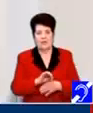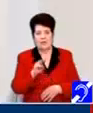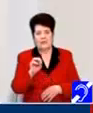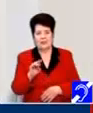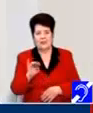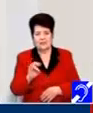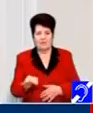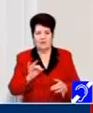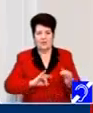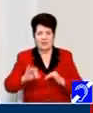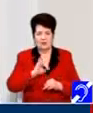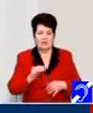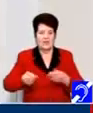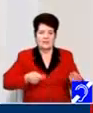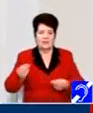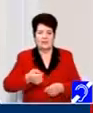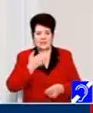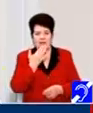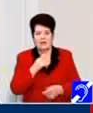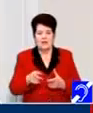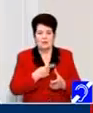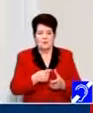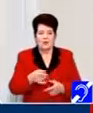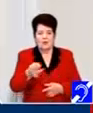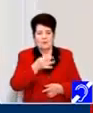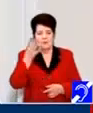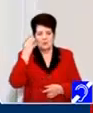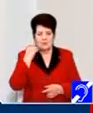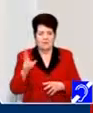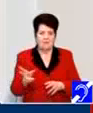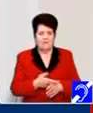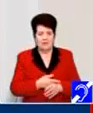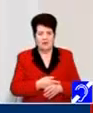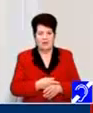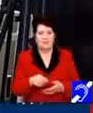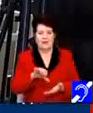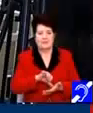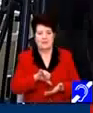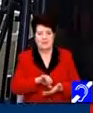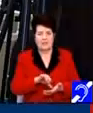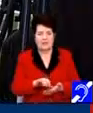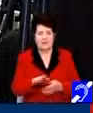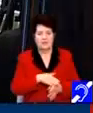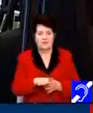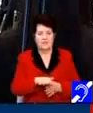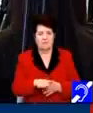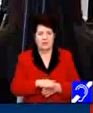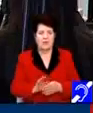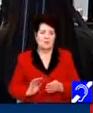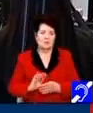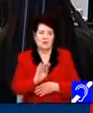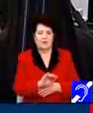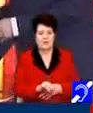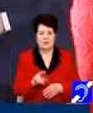la negocieri, încheie tratate internaționale în numele Republicii Moldova, fără prezentarea deplinilor puteri suplimentare